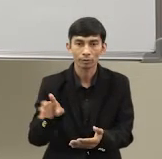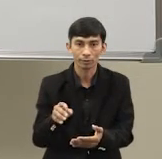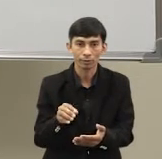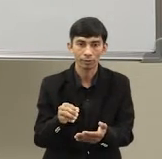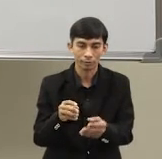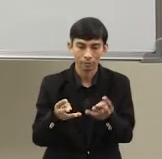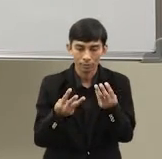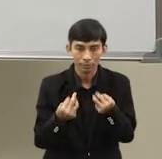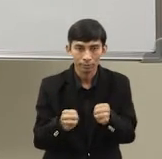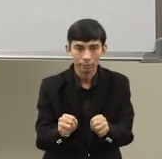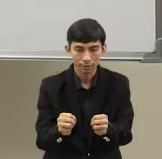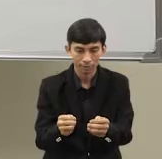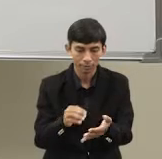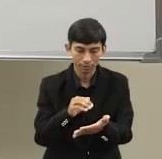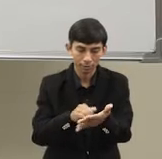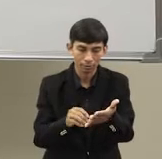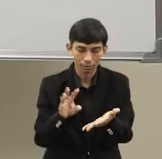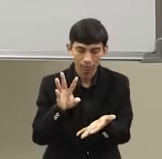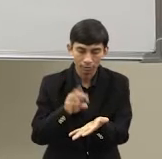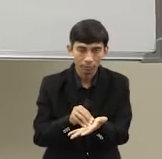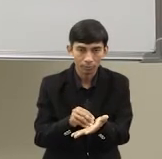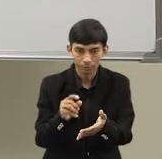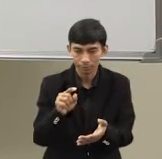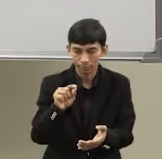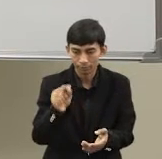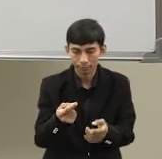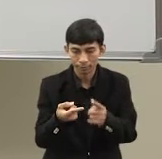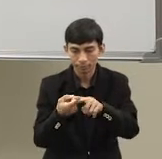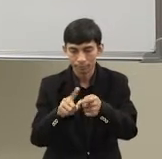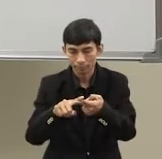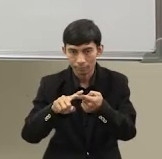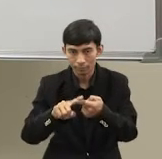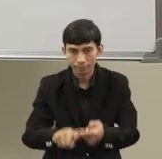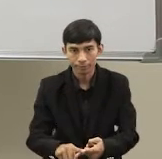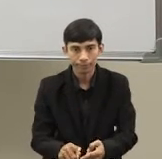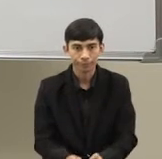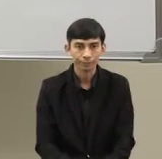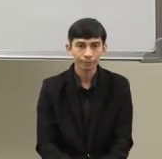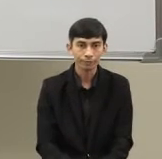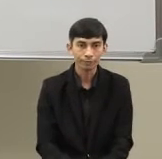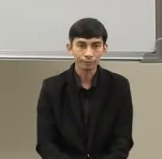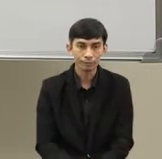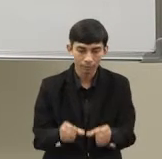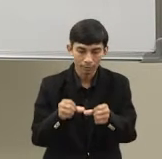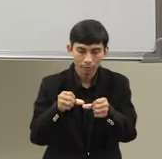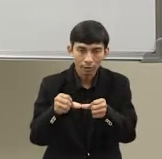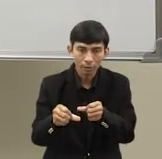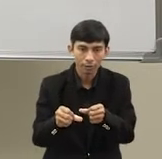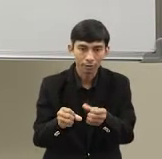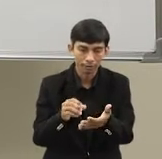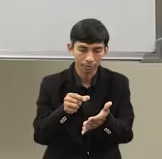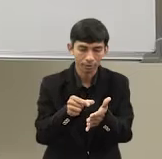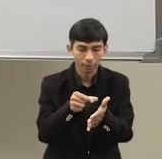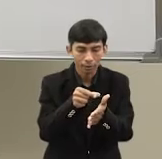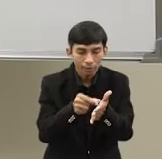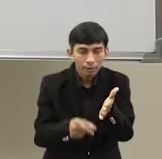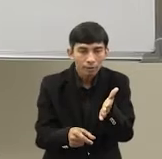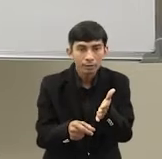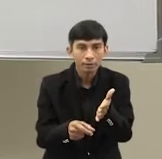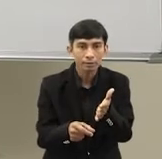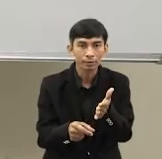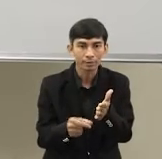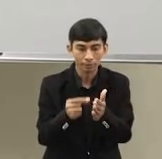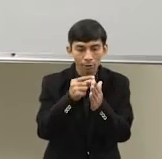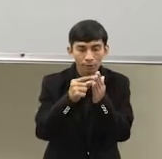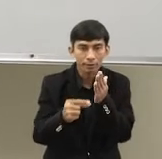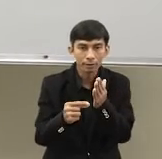đó chấm nún túa sập hì, chăng nẹt kêu bàn to từ, chấm nón trường rồi mùi tiết